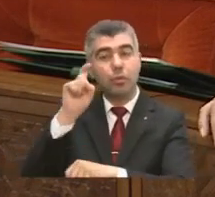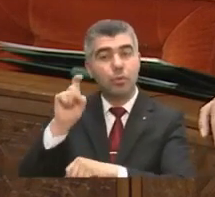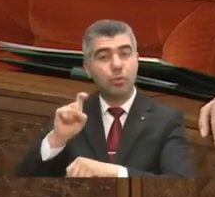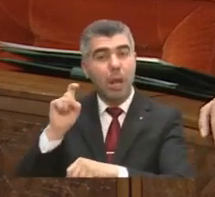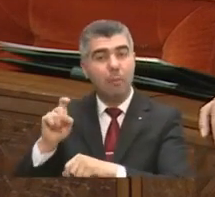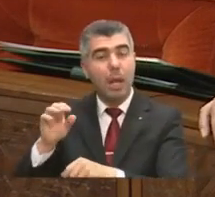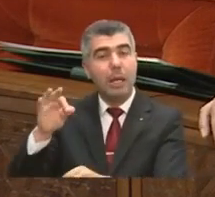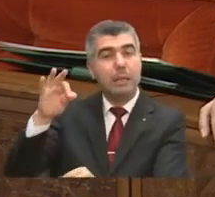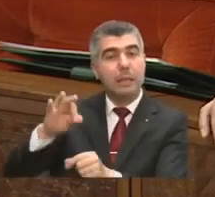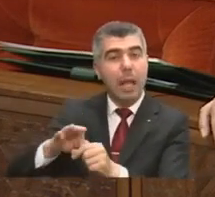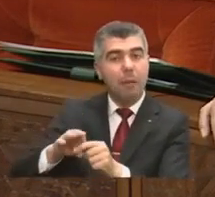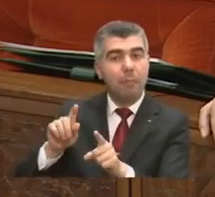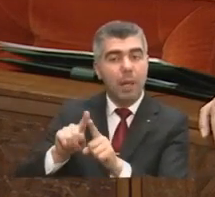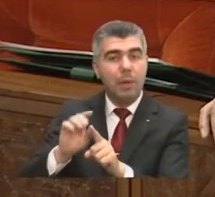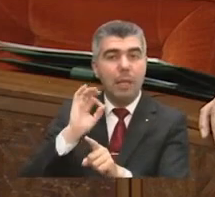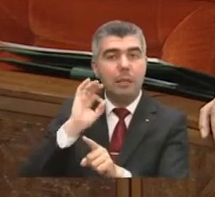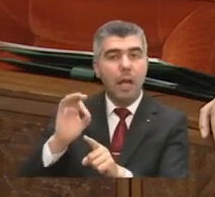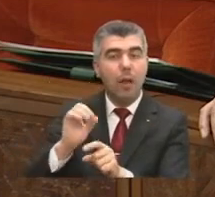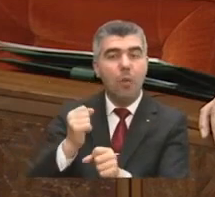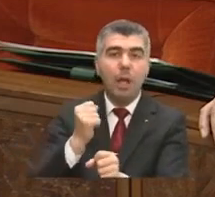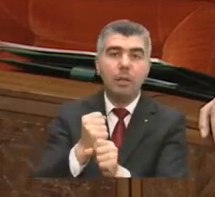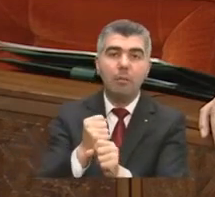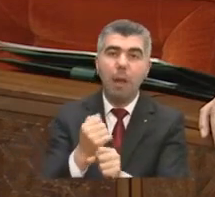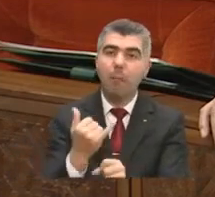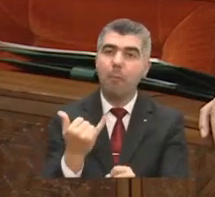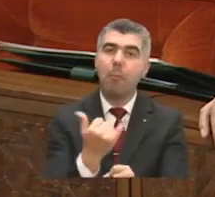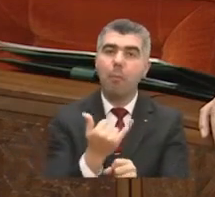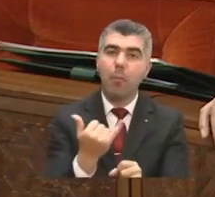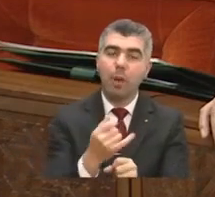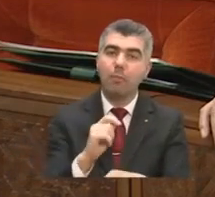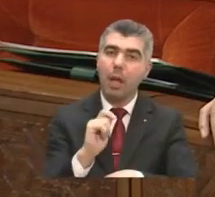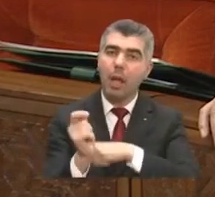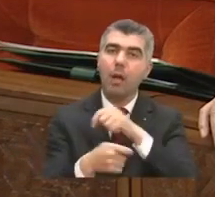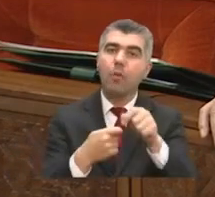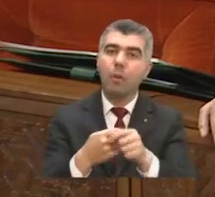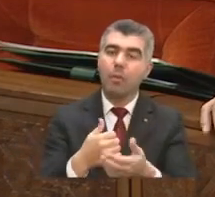باختصاصاتها في مجال النقل ومن ضمنه النقل بالعالم القروي. وشكراً.